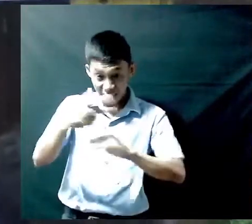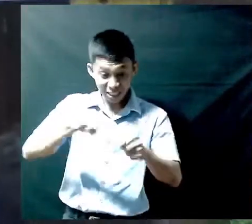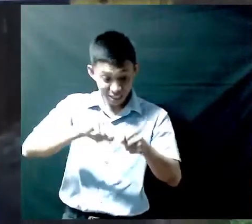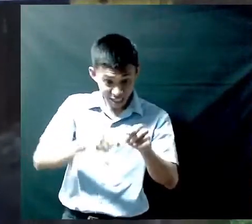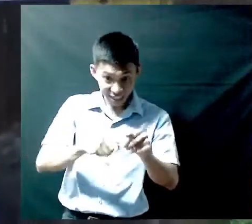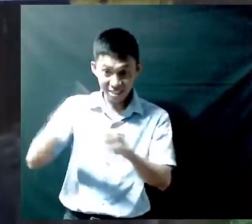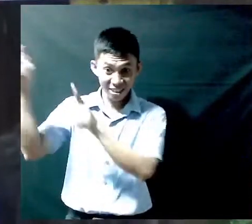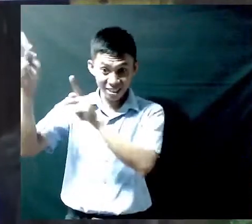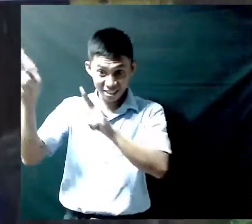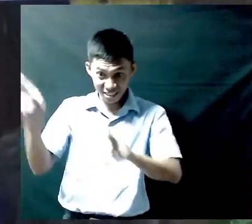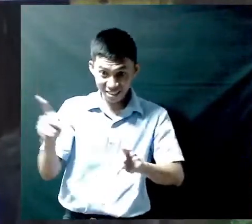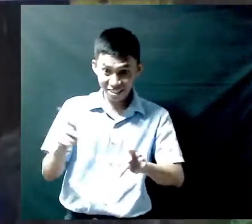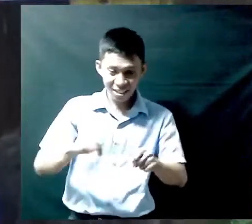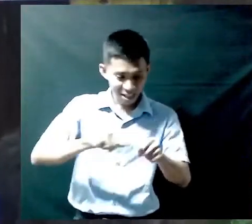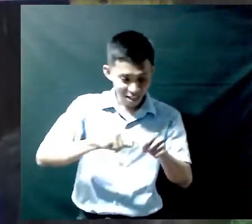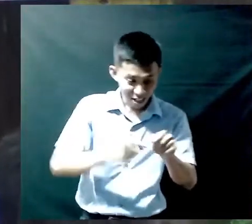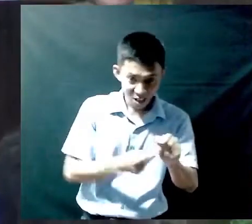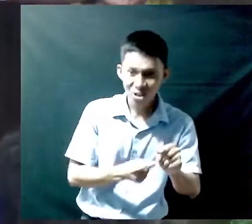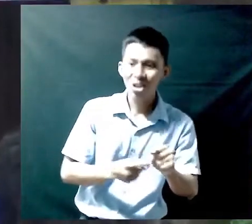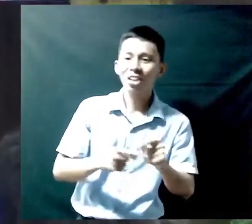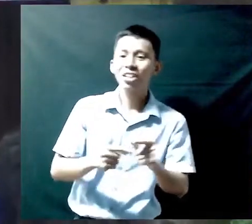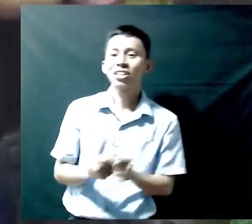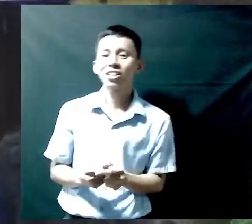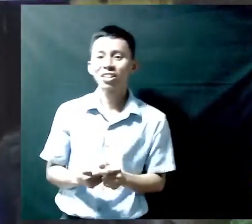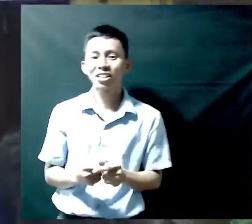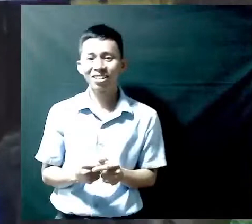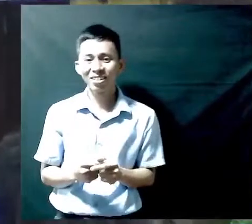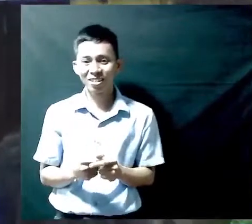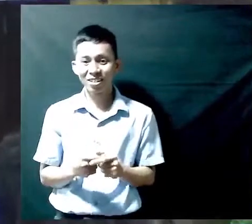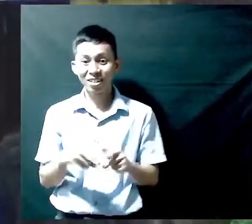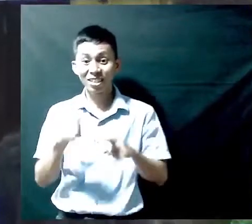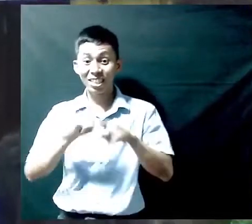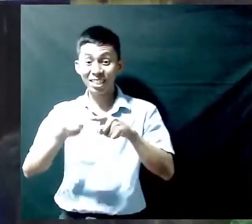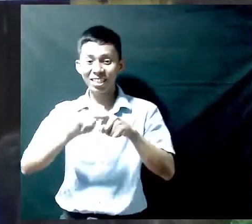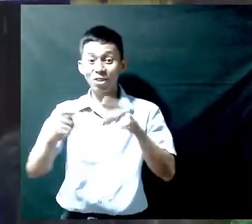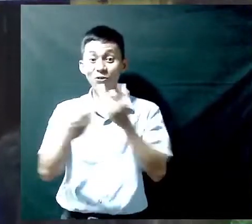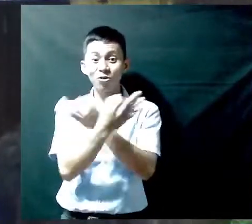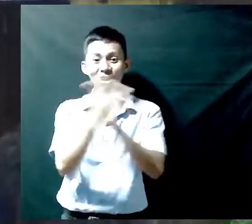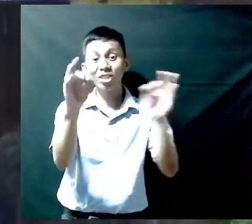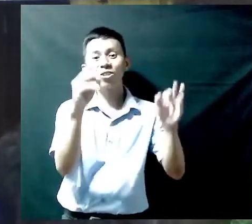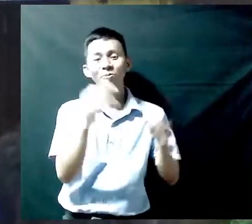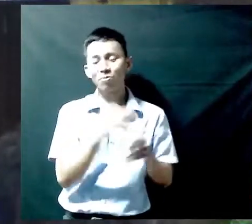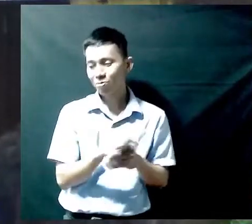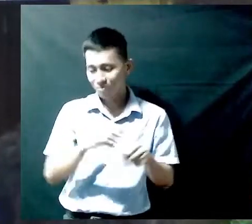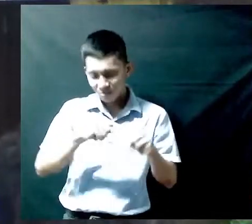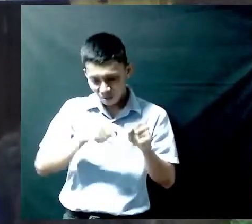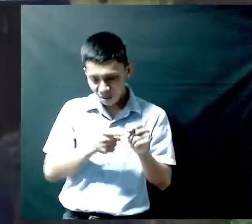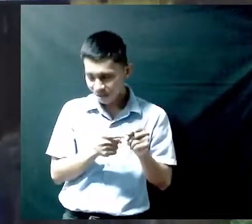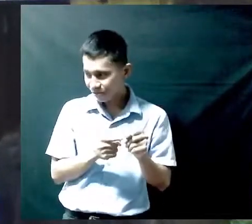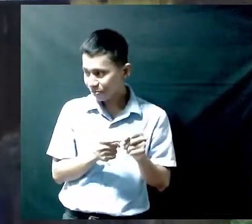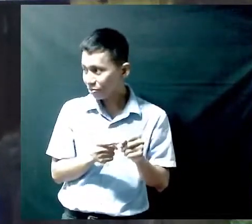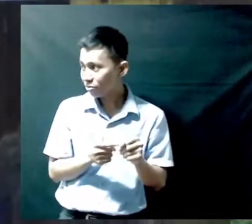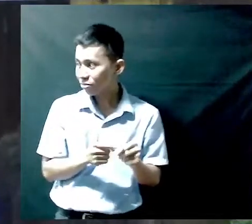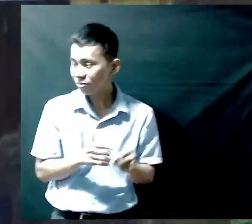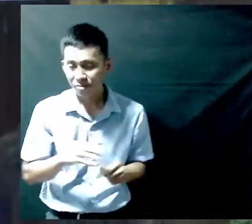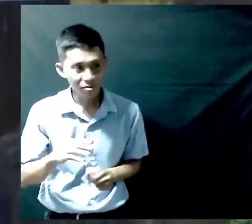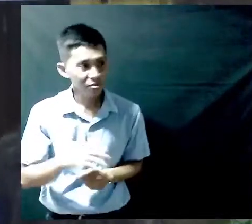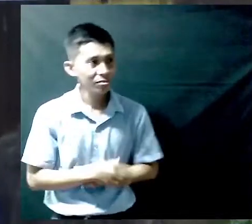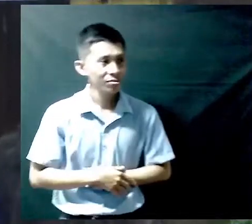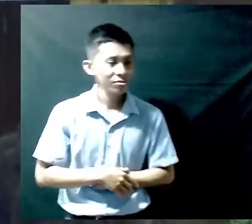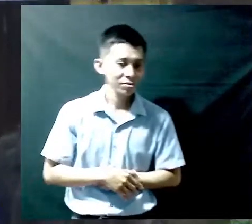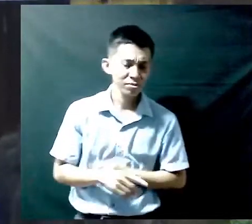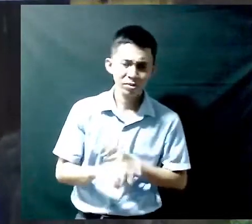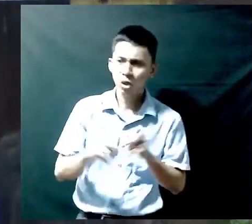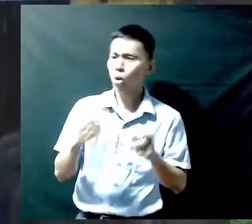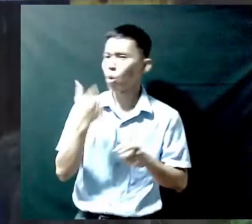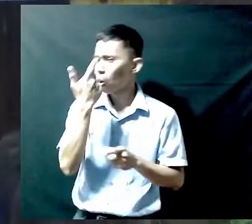sa akin. After 1 year, binalik ko ng Nueva Ecija. So dadali nung pastor sa akin, ititrain ko, ibabalik ko sa pastor. So yun po yan. Kaya kung